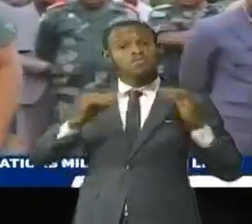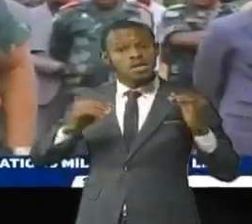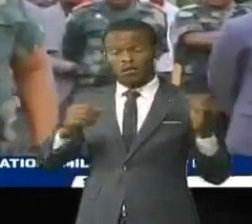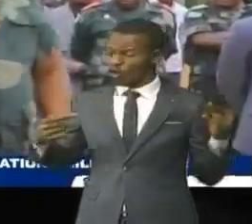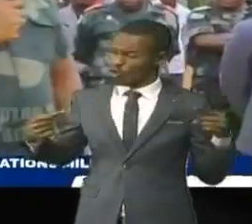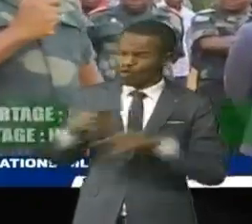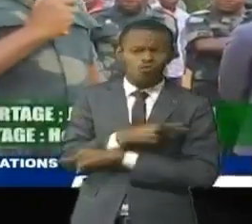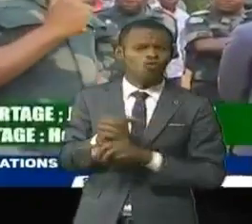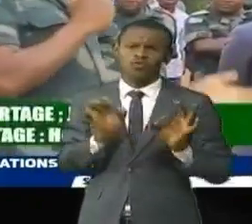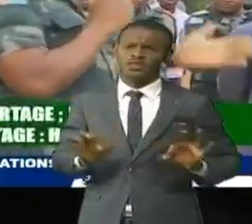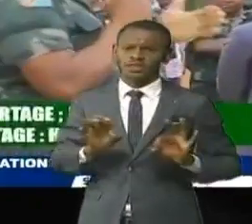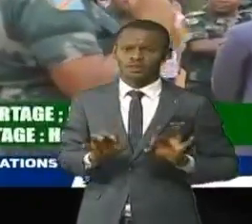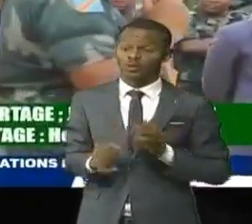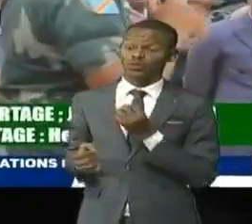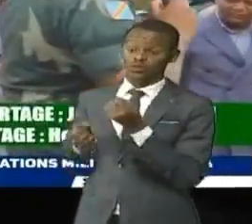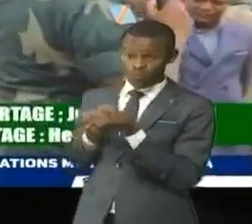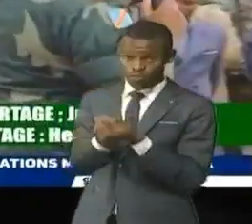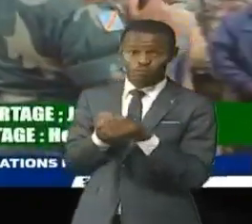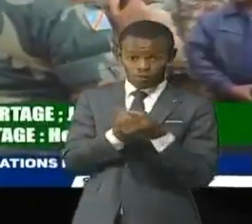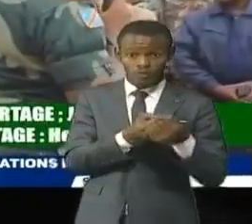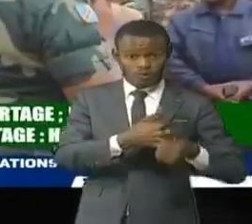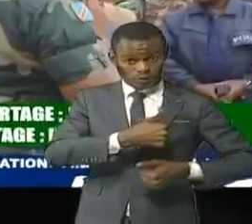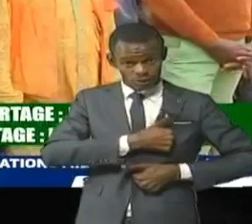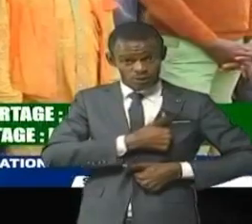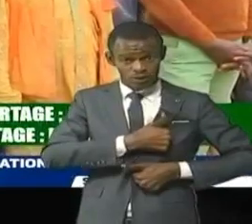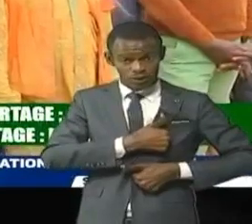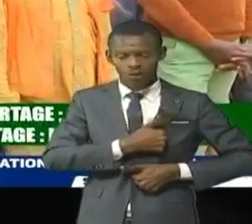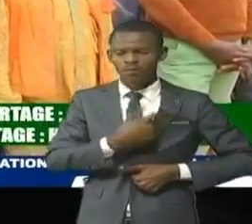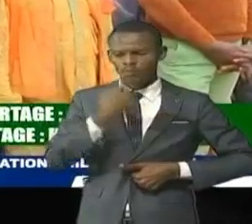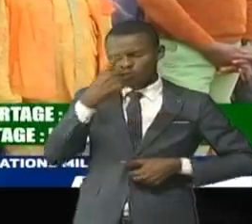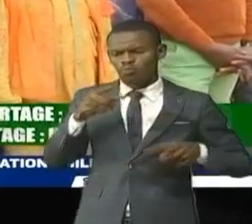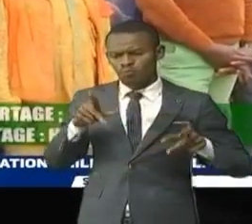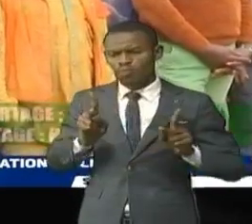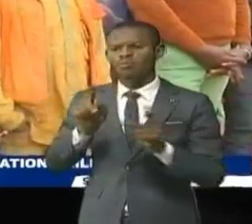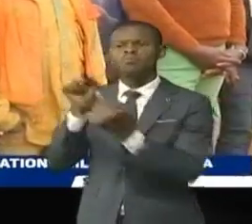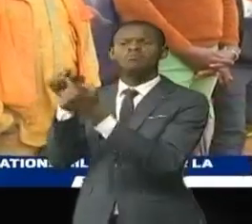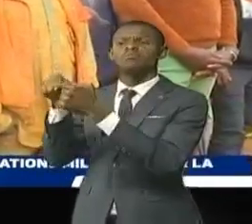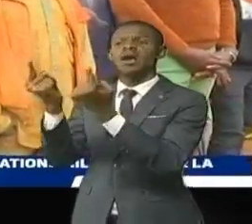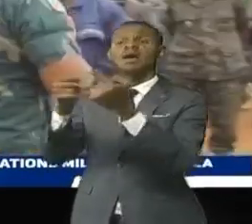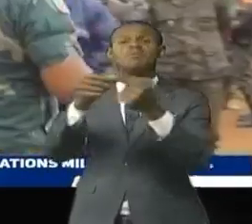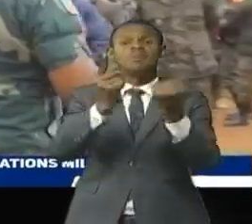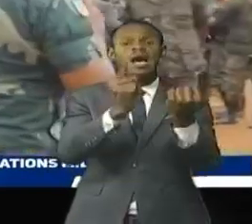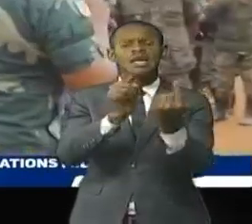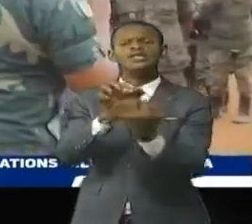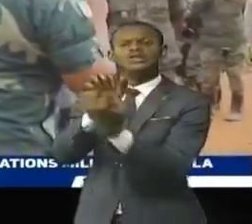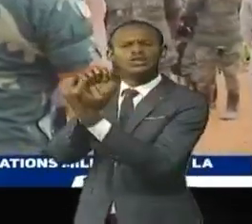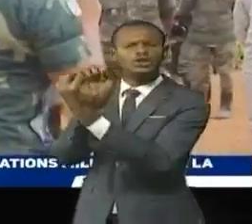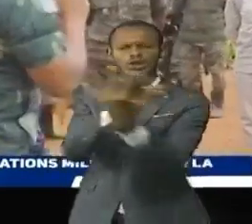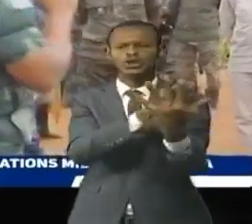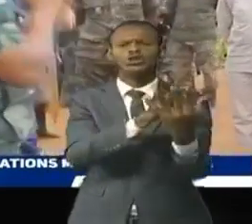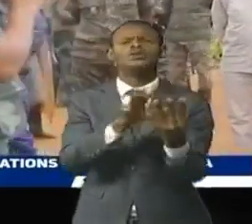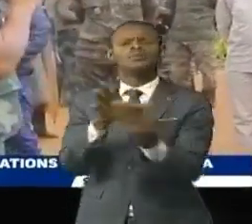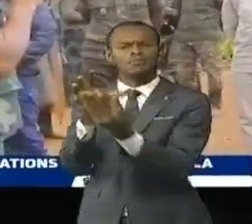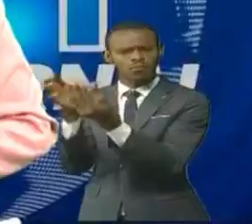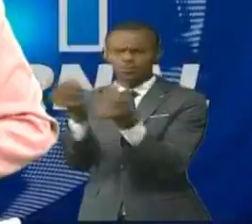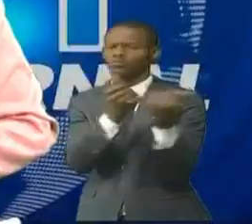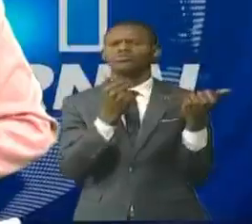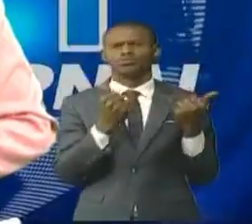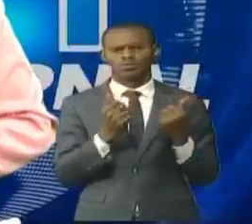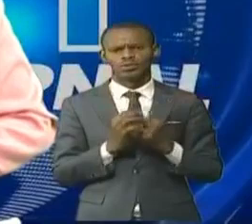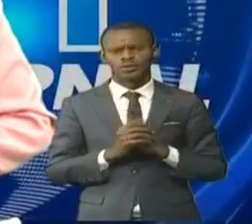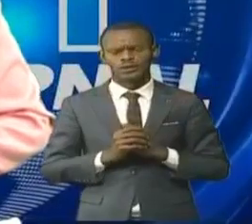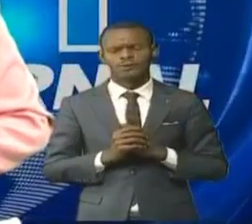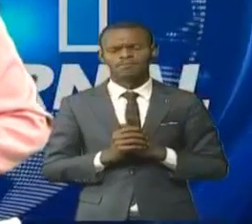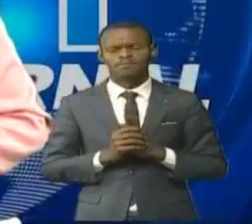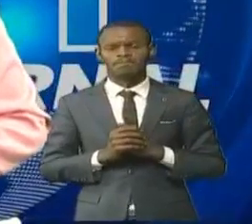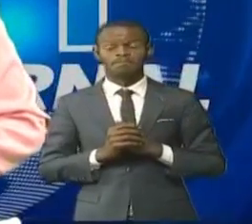l'Ituri, après celle qui a sensibilisé dans la chefferie de Babouaboukoué il y a quelques jours.